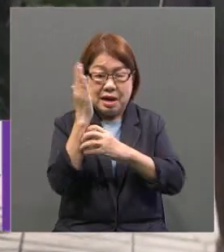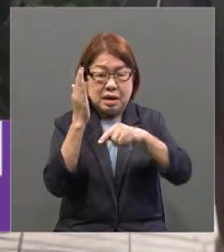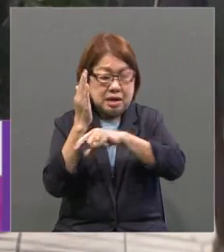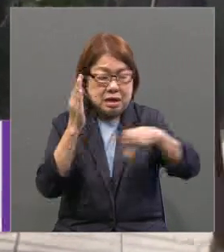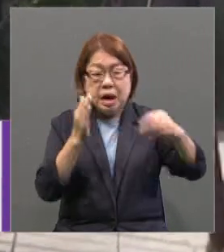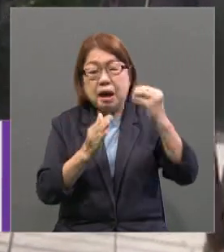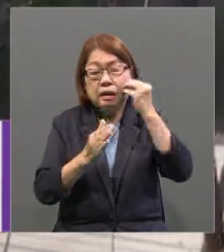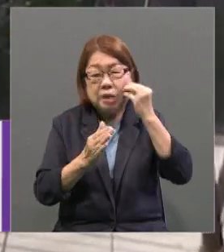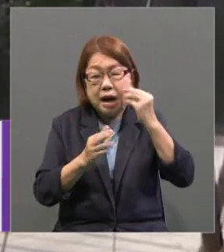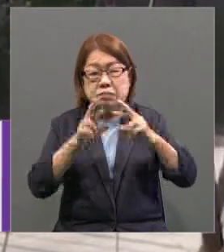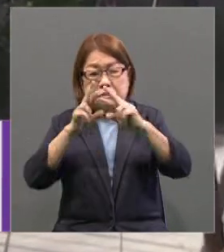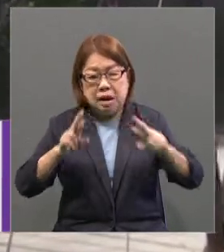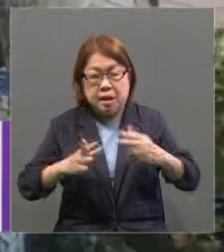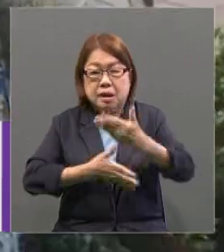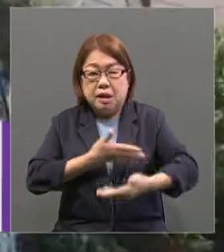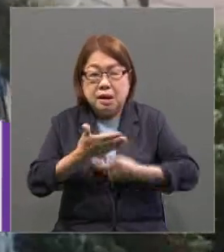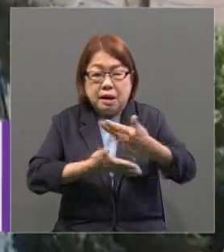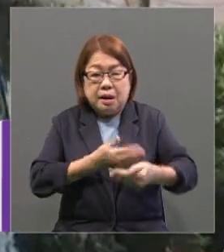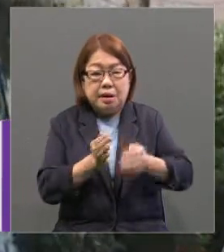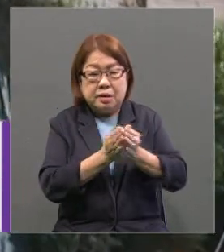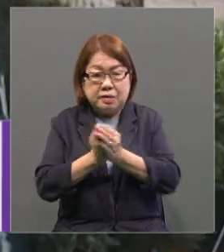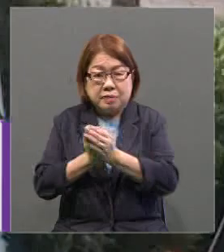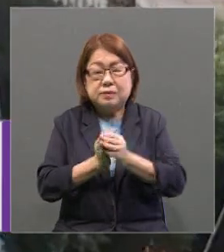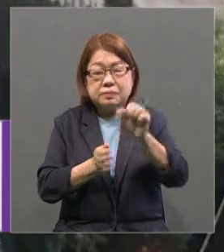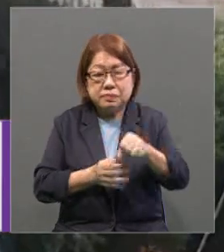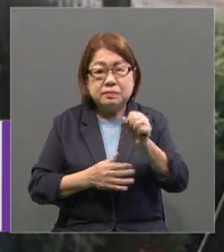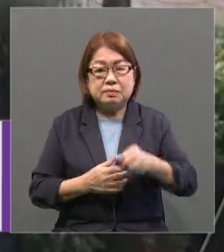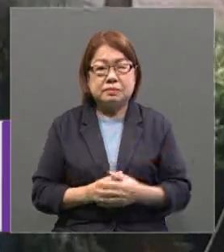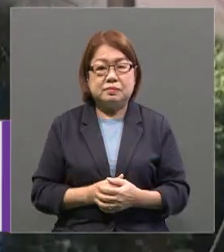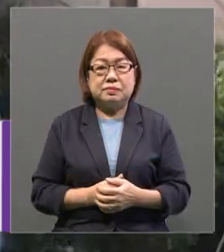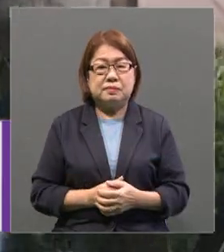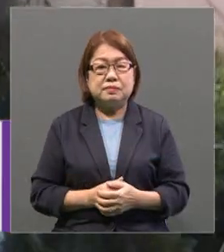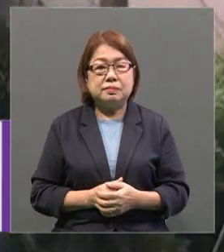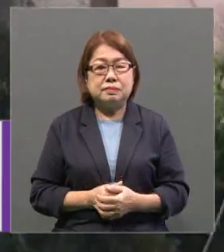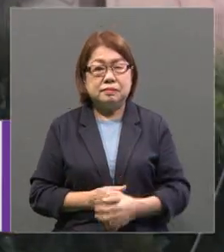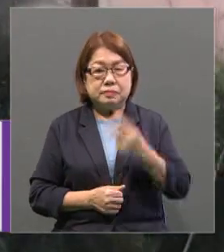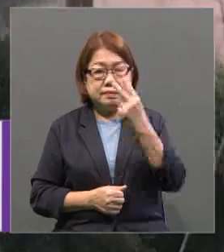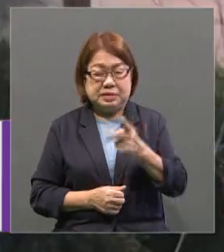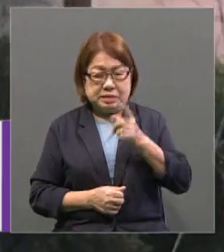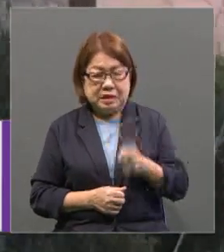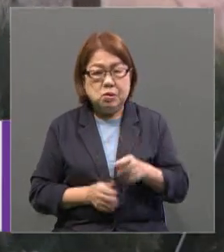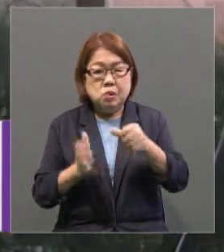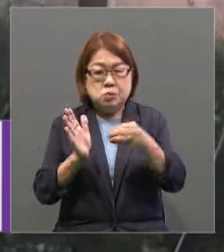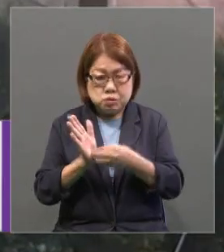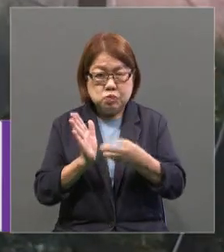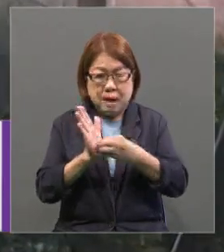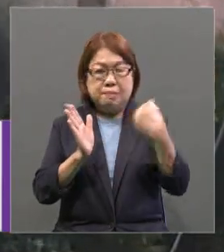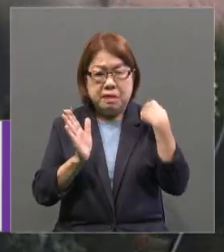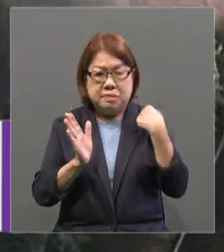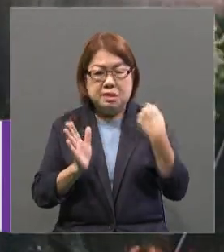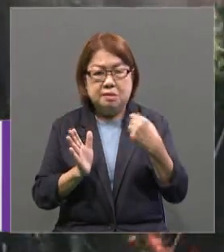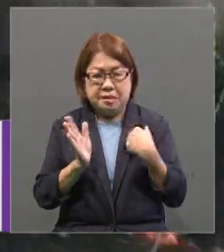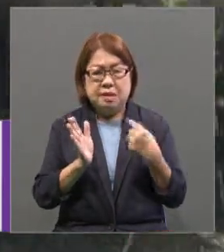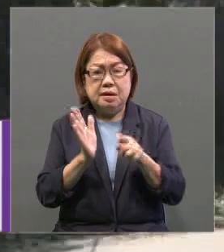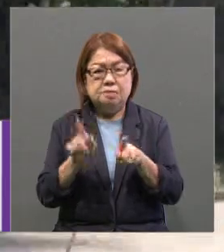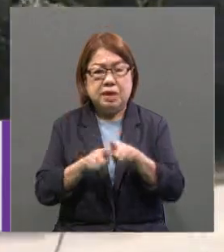นี่เป็นป้ายร้านอาหารอยู่เลย ใช่เนี่ยค่ะแล้วดูสิจริงๆในกรุงเทพเราเคยเห็นลักษณะแบบนี้นะที่แ